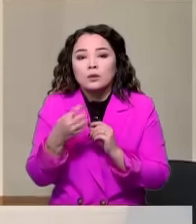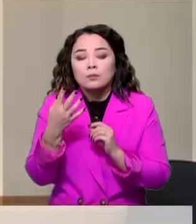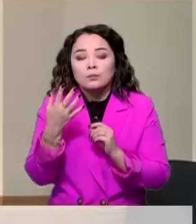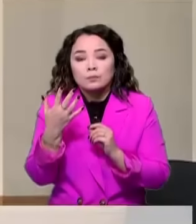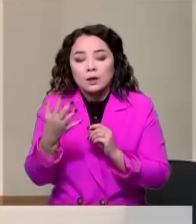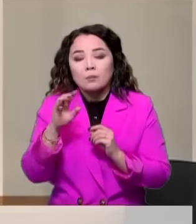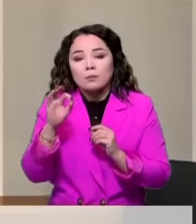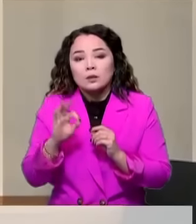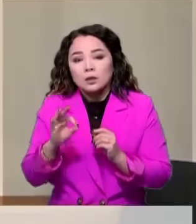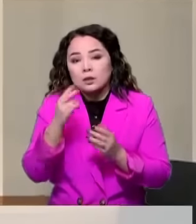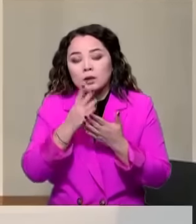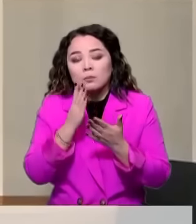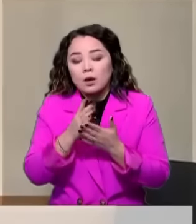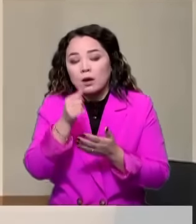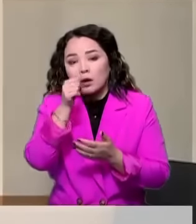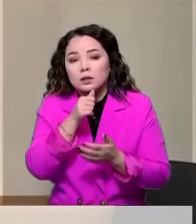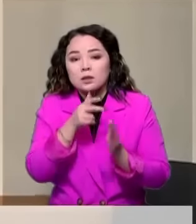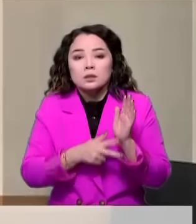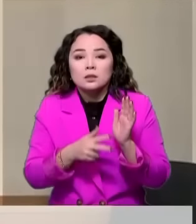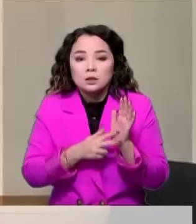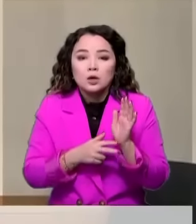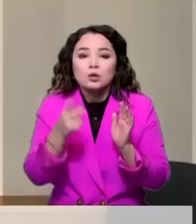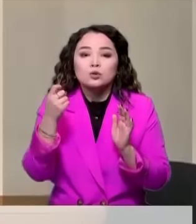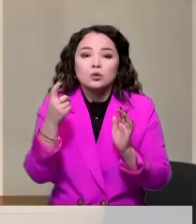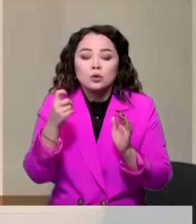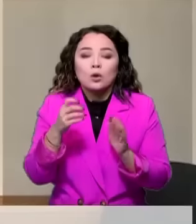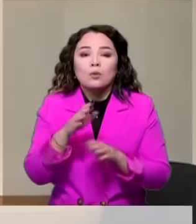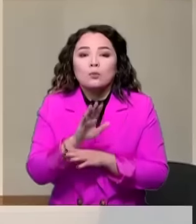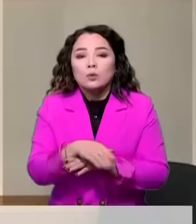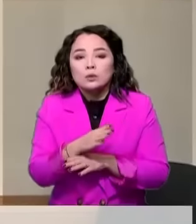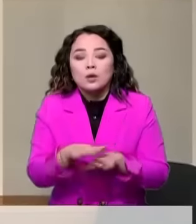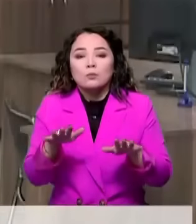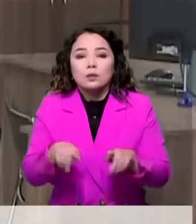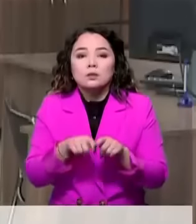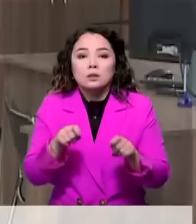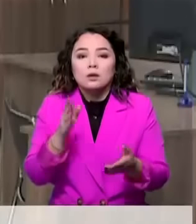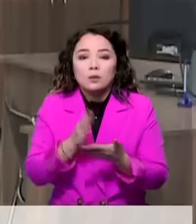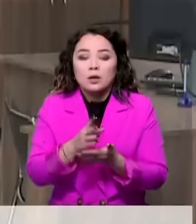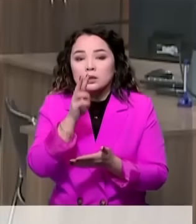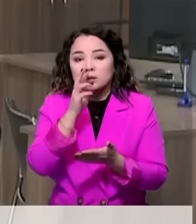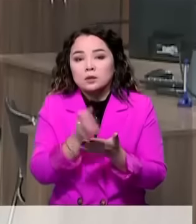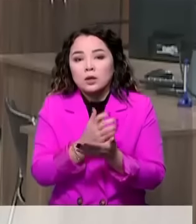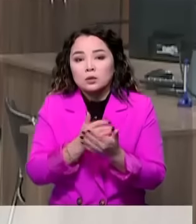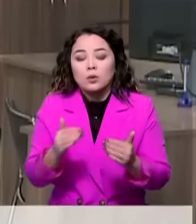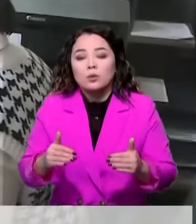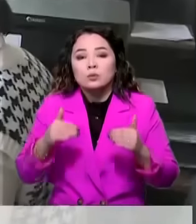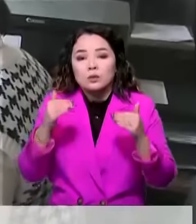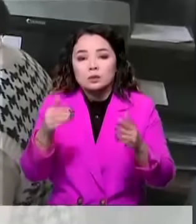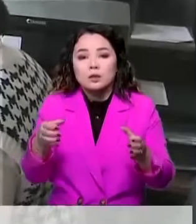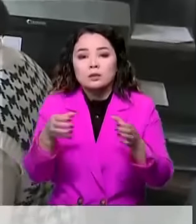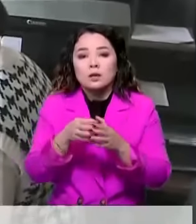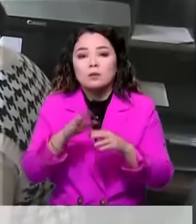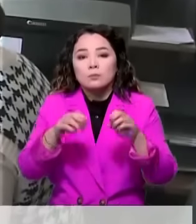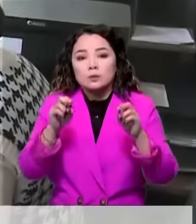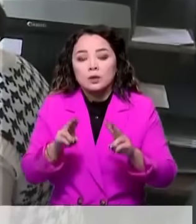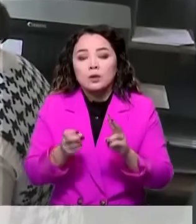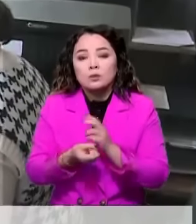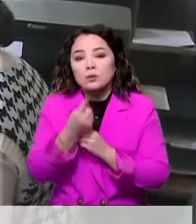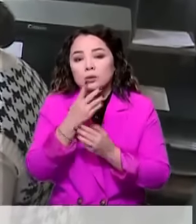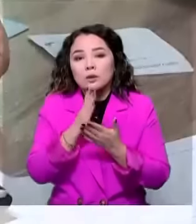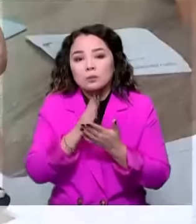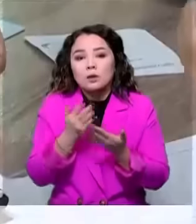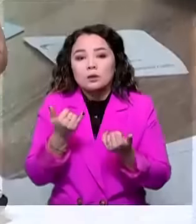14,5%-ке жетті. Айына шамамен 80-100 бос жұмыс орны байқалады. Жалақыны көтеру салаға маман тартуға мүмкіндік